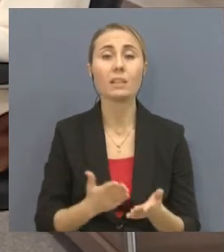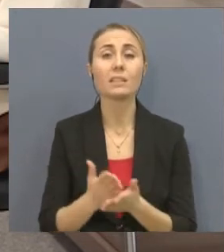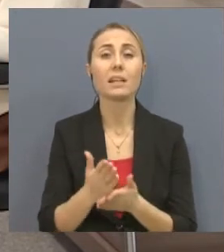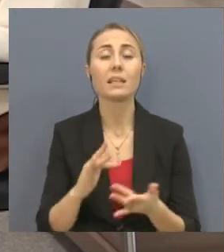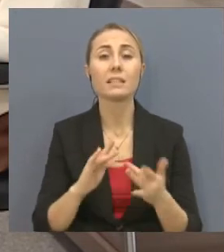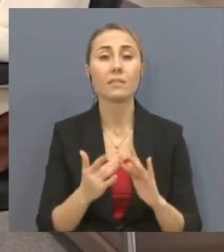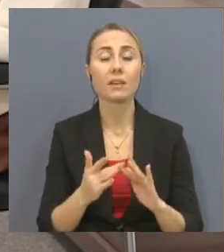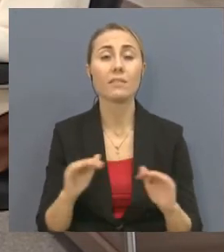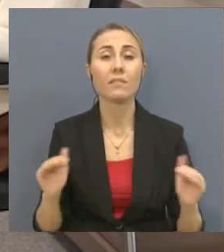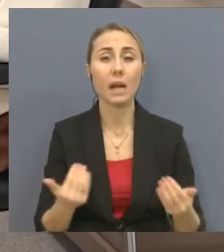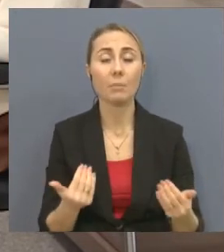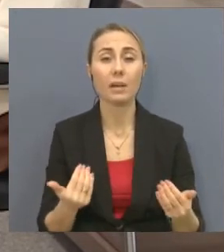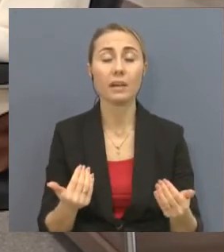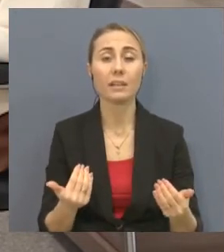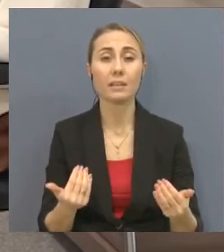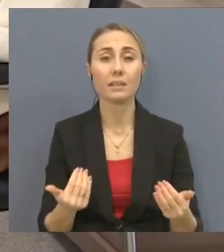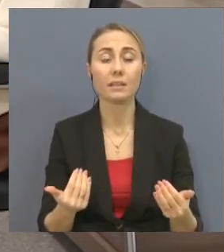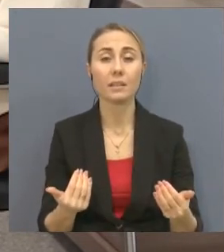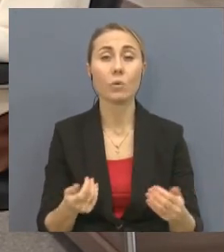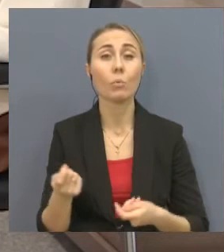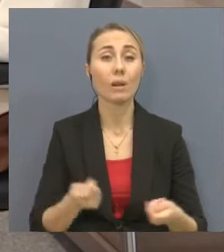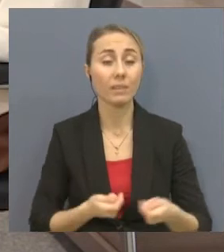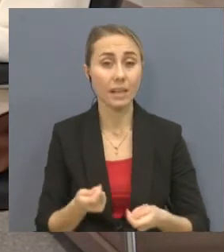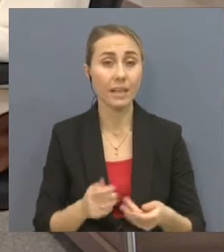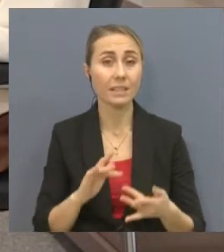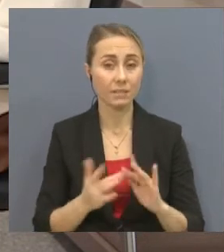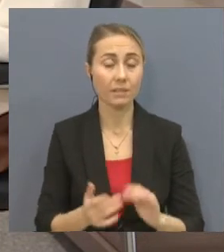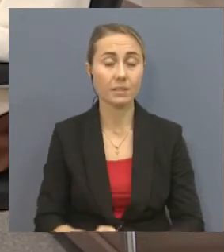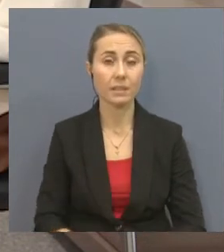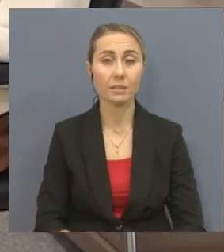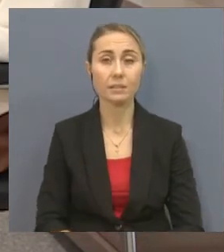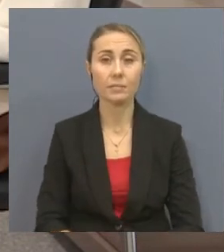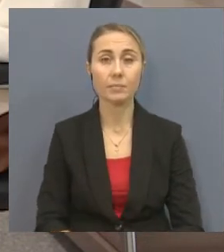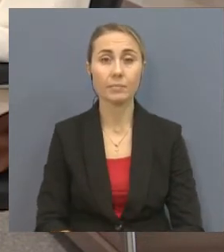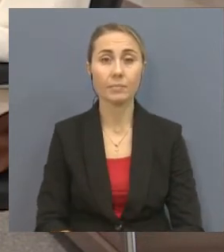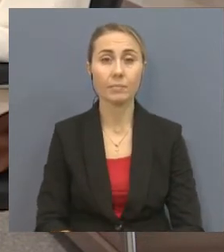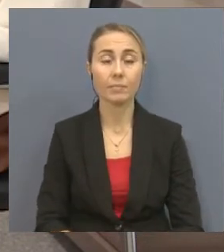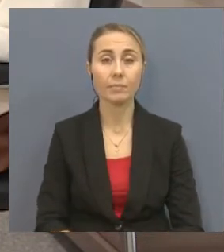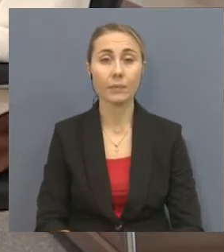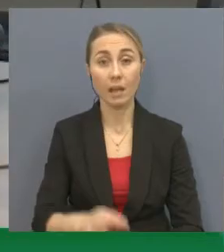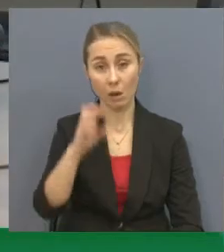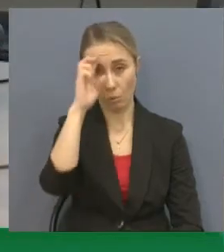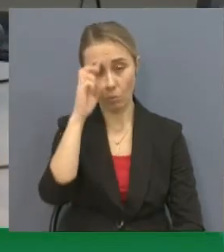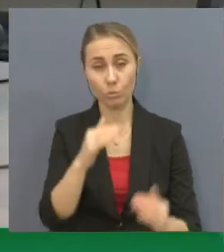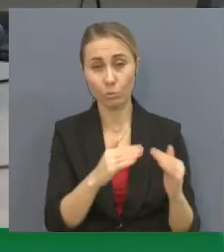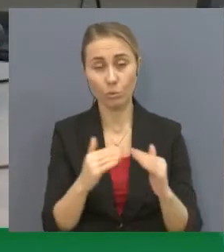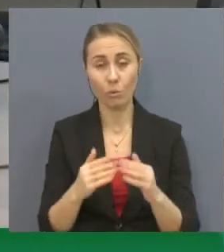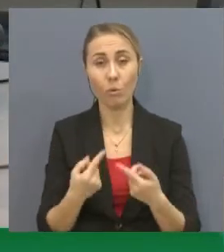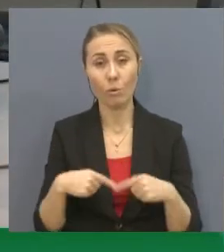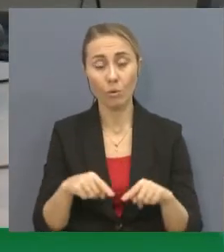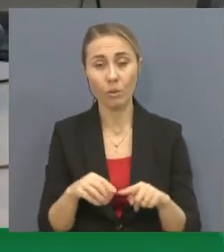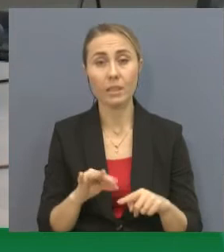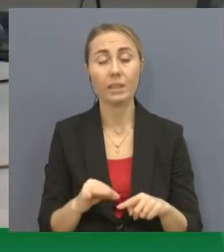вот то есть в рамках в разрезе управление цифровизации до непосредственно как госорганы также по